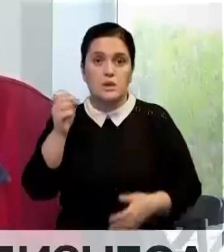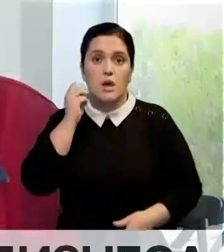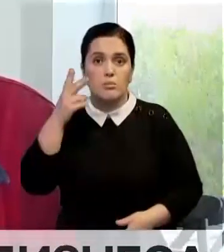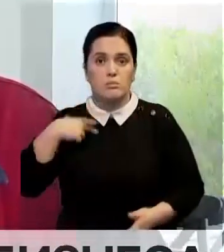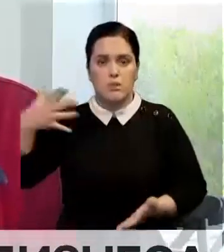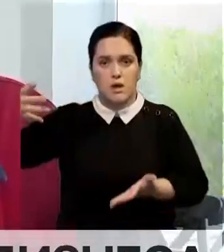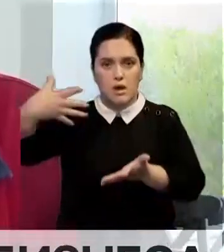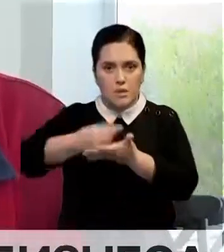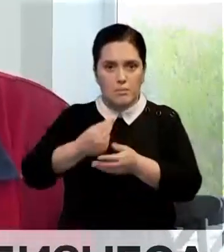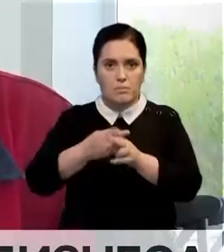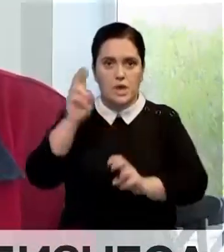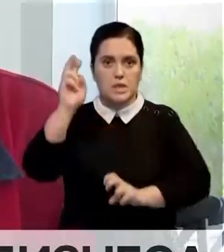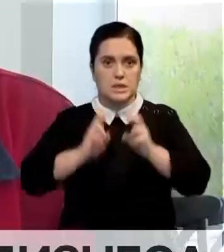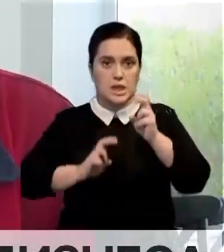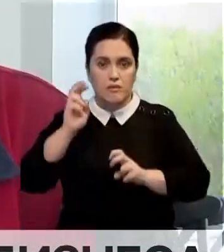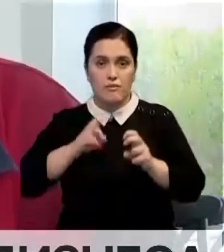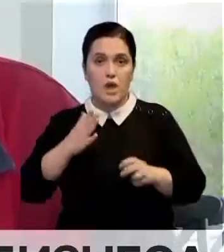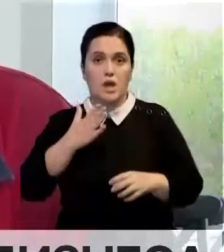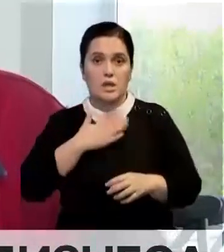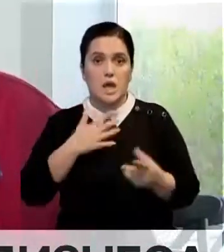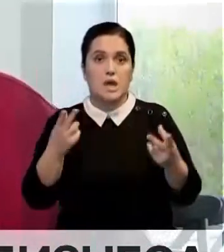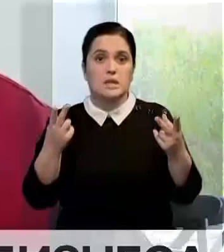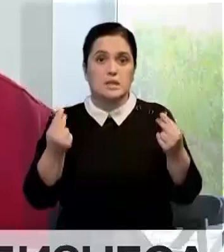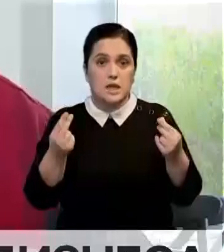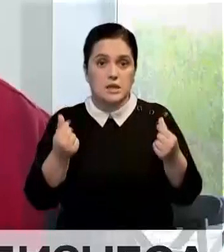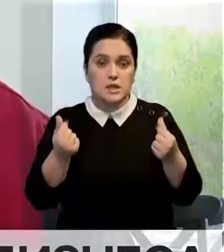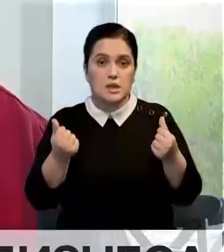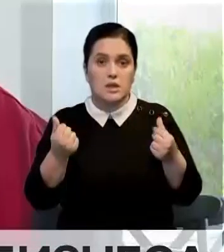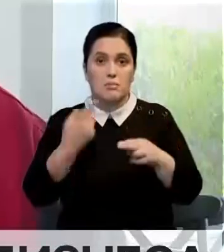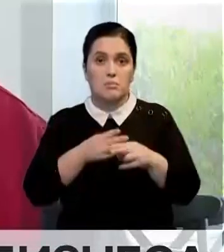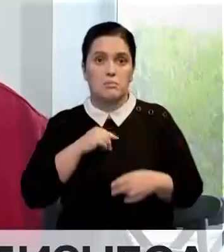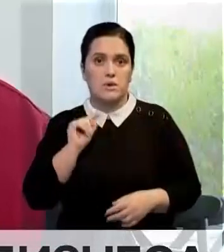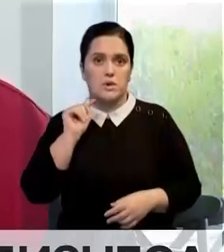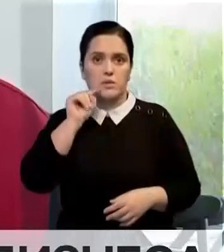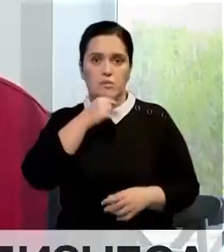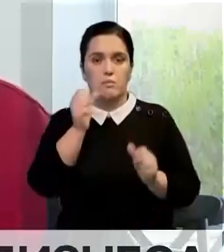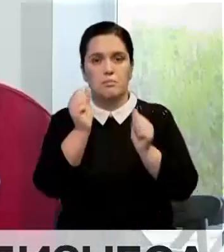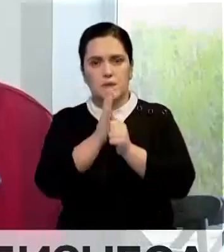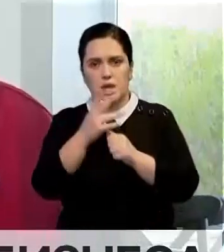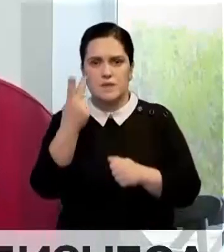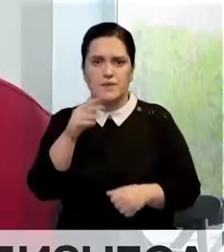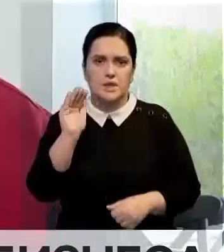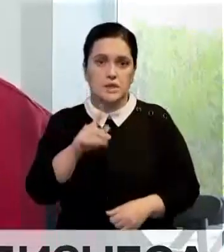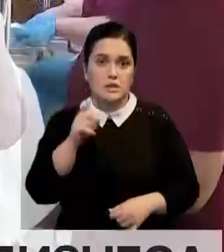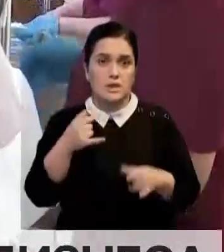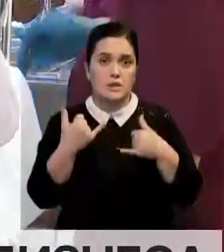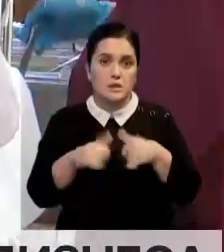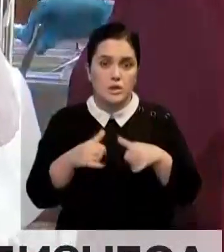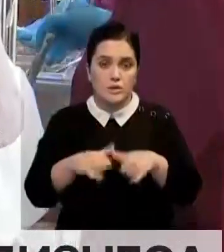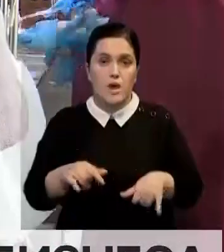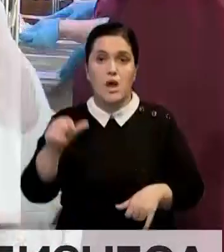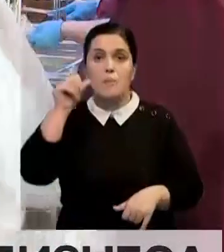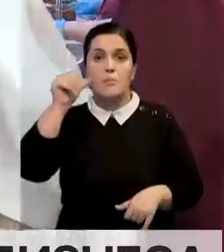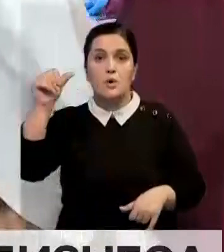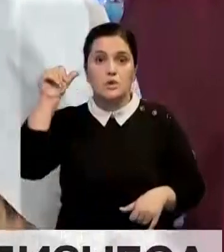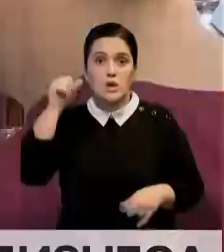платит производство, и наши деньги, получается, в смысле экономили 15-20 тысяч за столовую. С прошлого